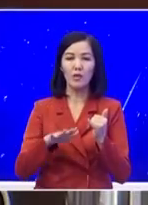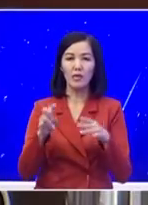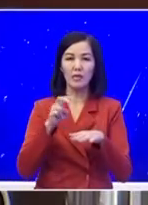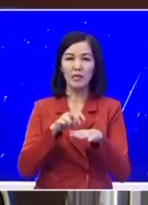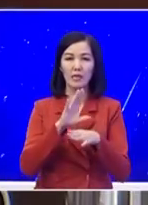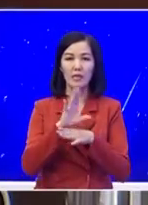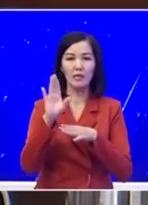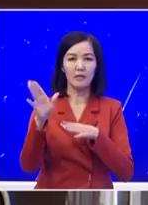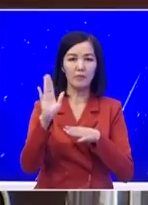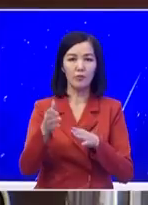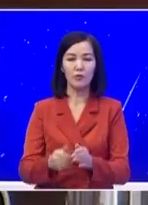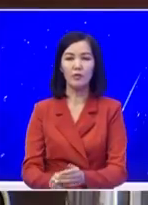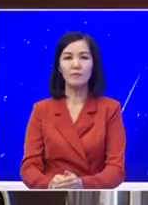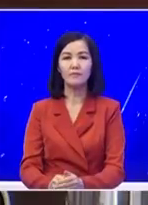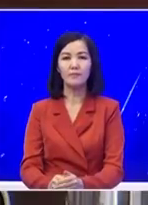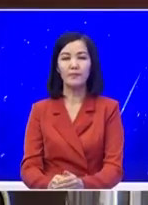жіберілді.